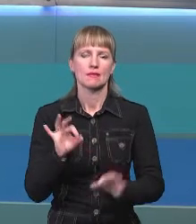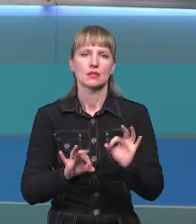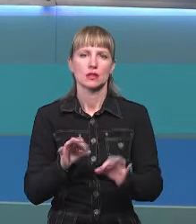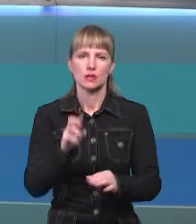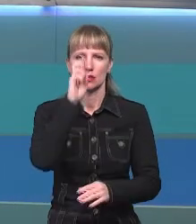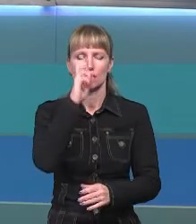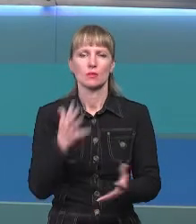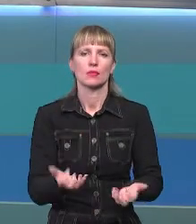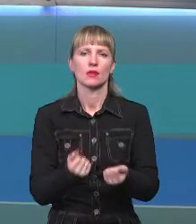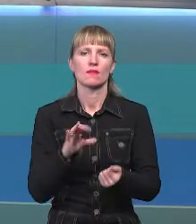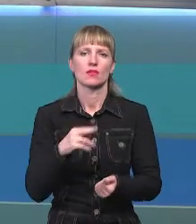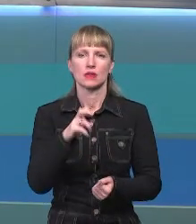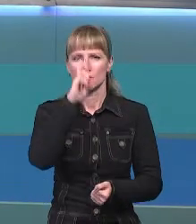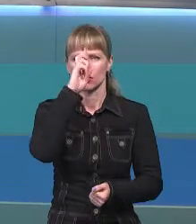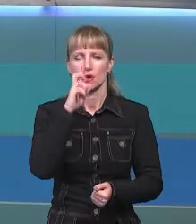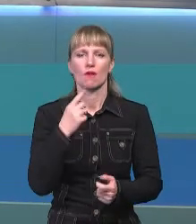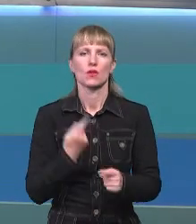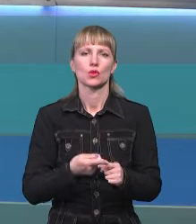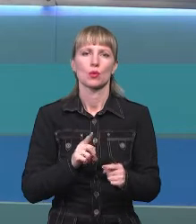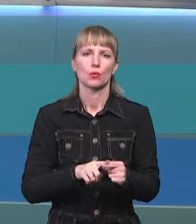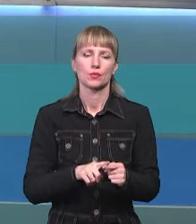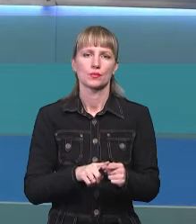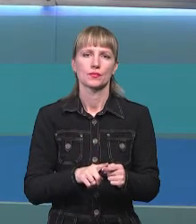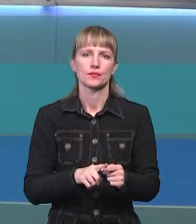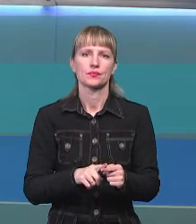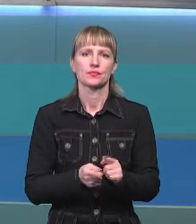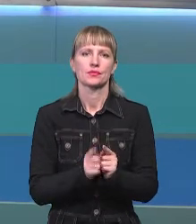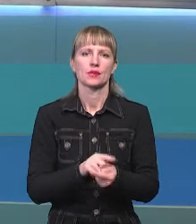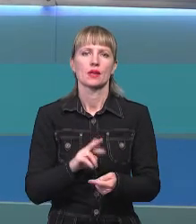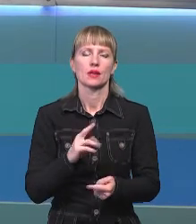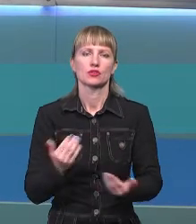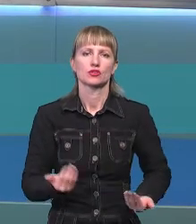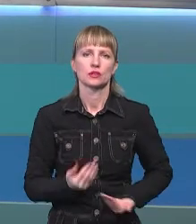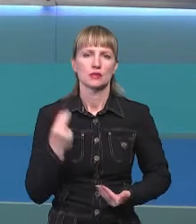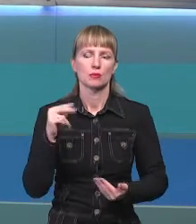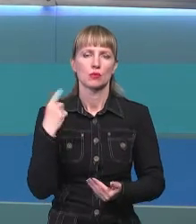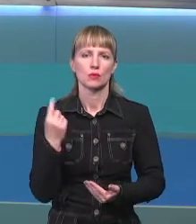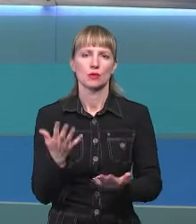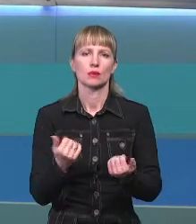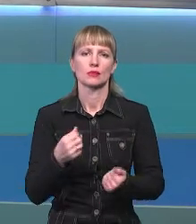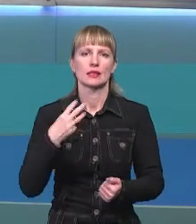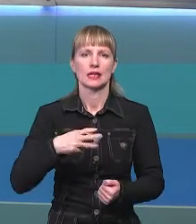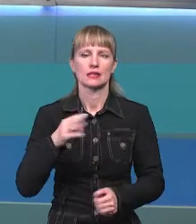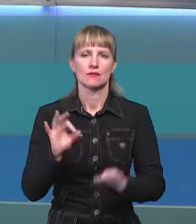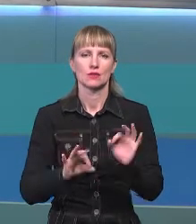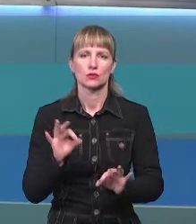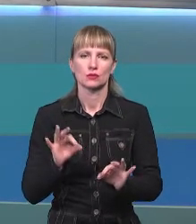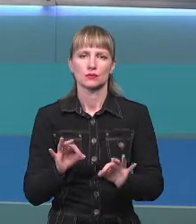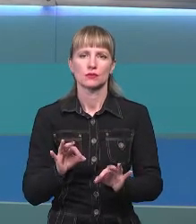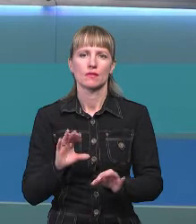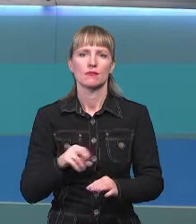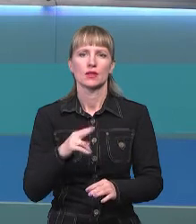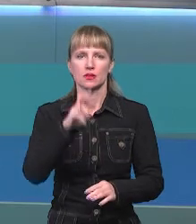50% державної підтримки від держави. Тому натомість як жителі Запорізької області отримують 30%